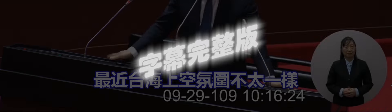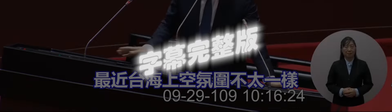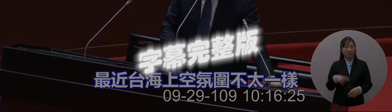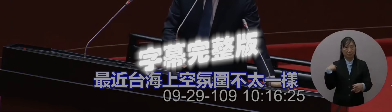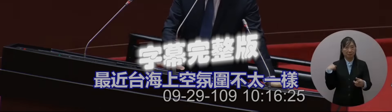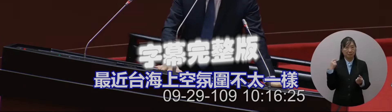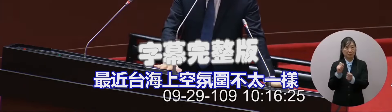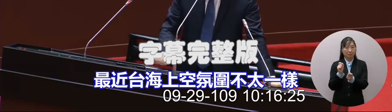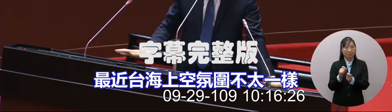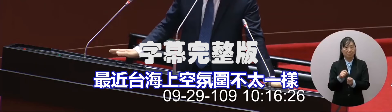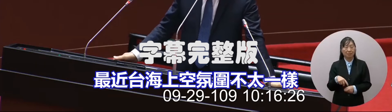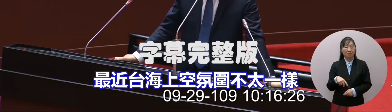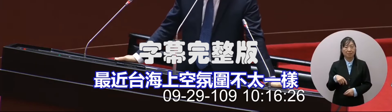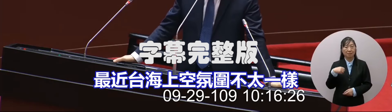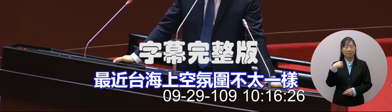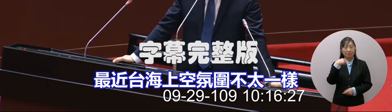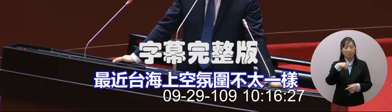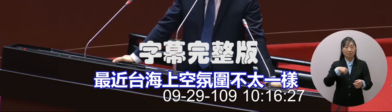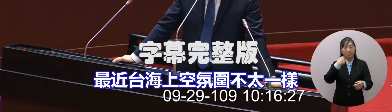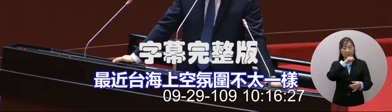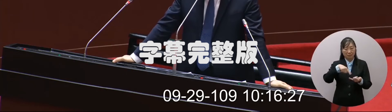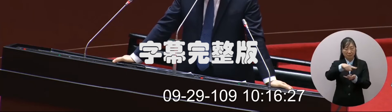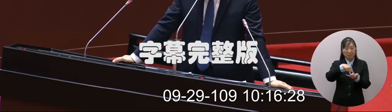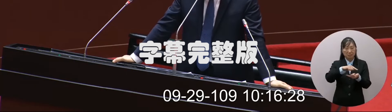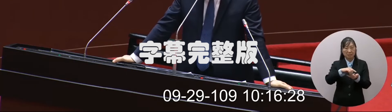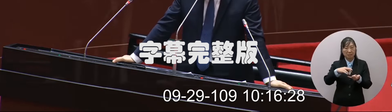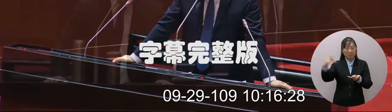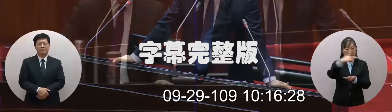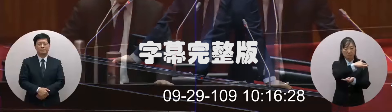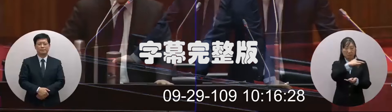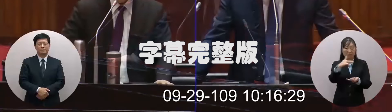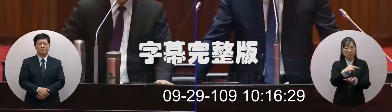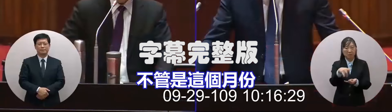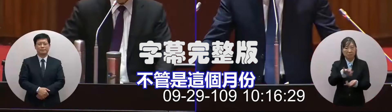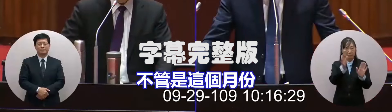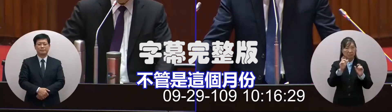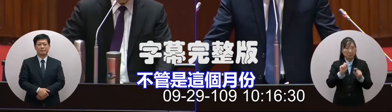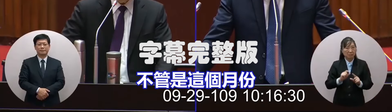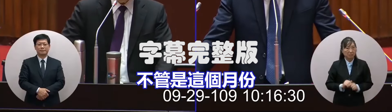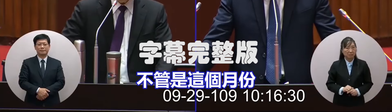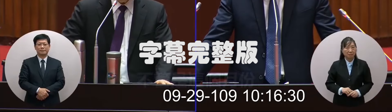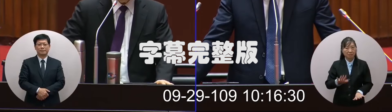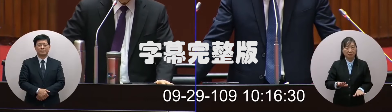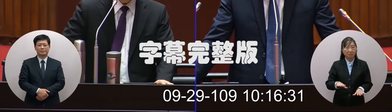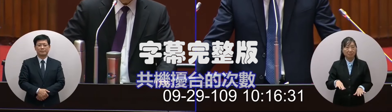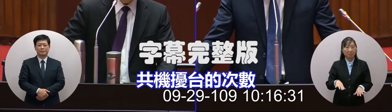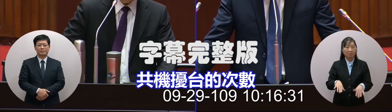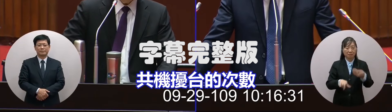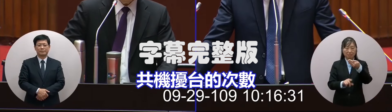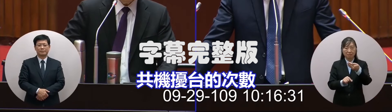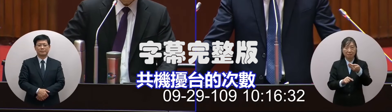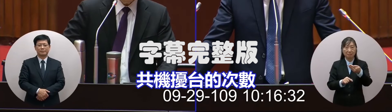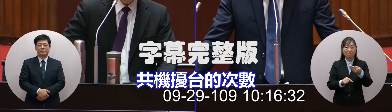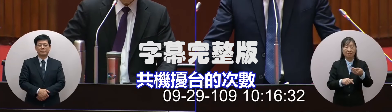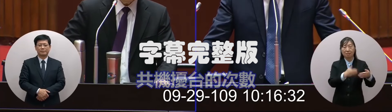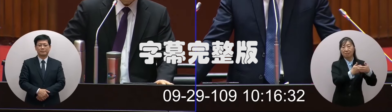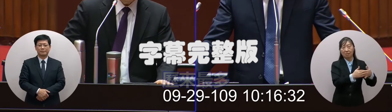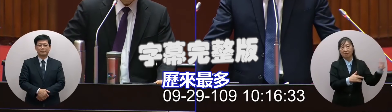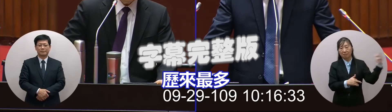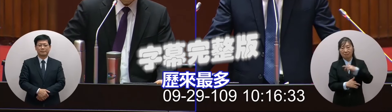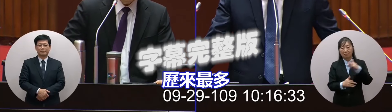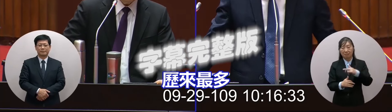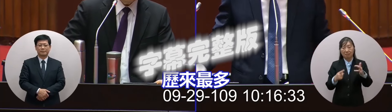最近啊，台海上空氛围不太一样啊、哦。那不管是这个月份，共机扰台的次